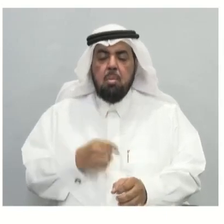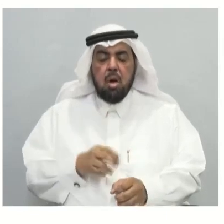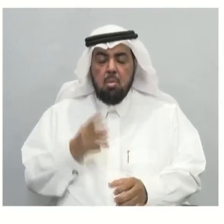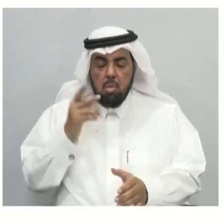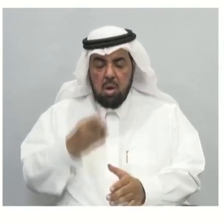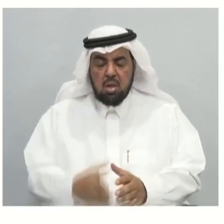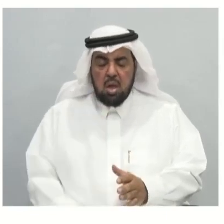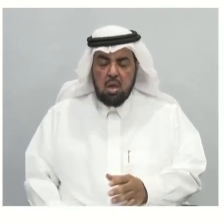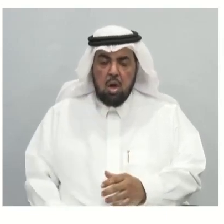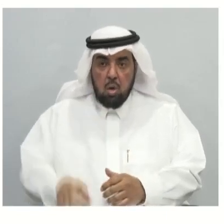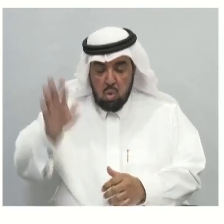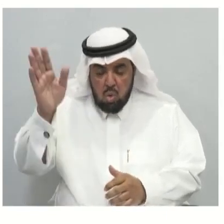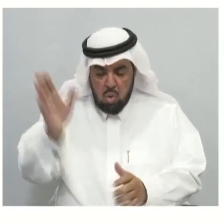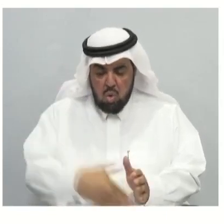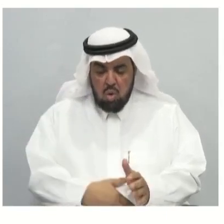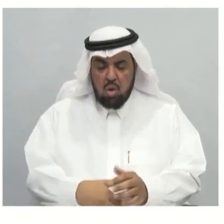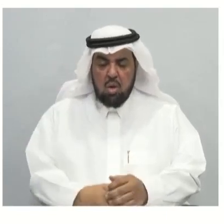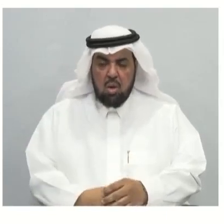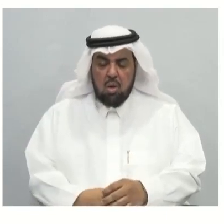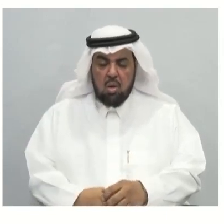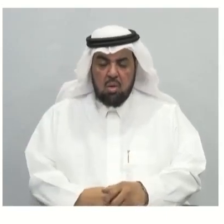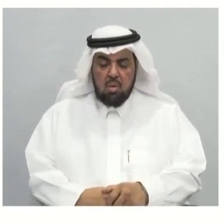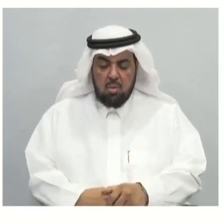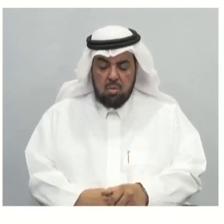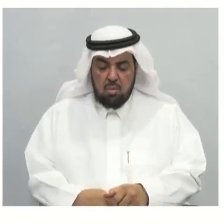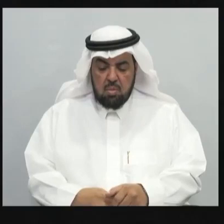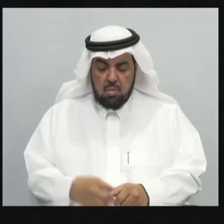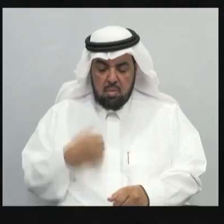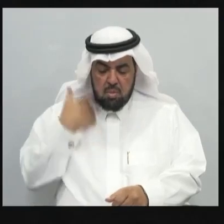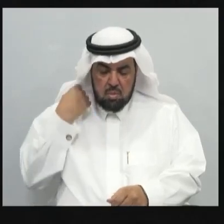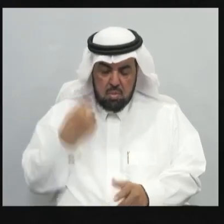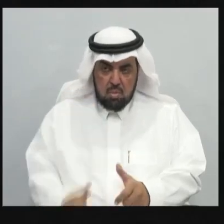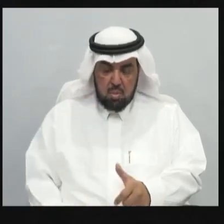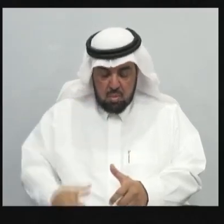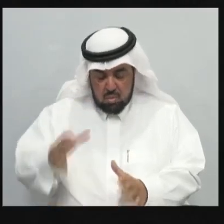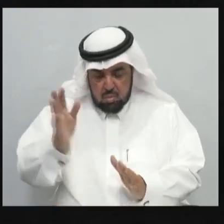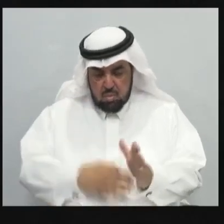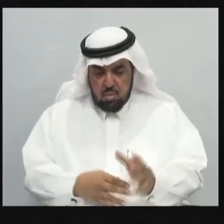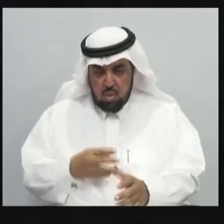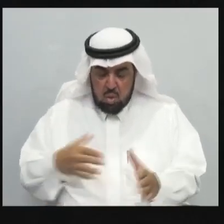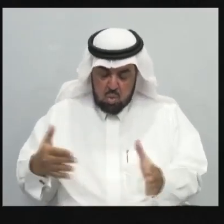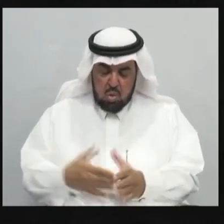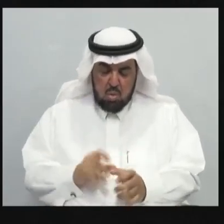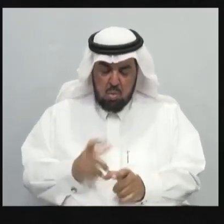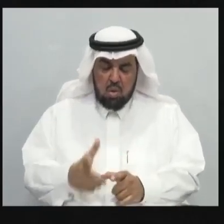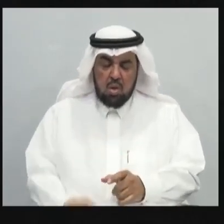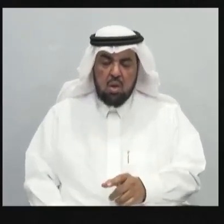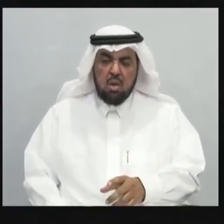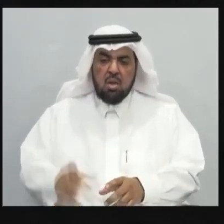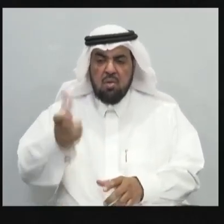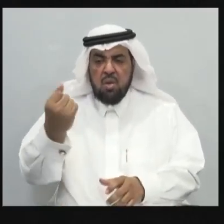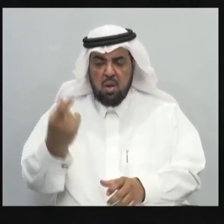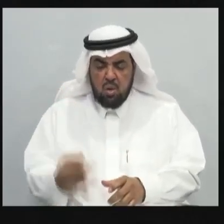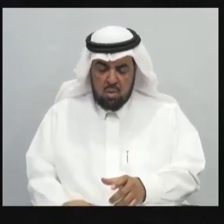مباشره لا حاجه الى ان يقرا التقرير كامل فيستطيع عن طريق قائمه المحتويات الوصول مباشره كفهرس او